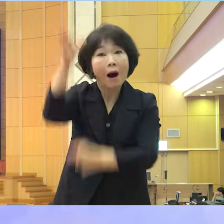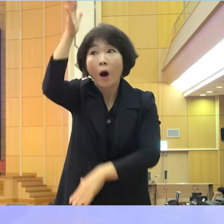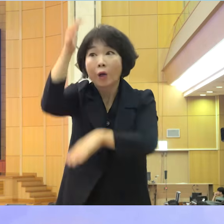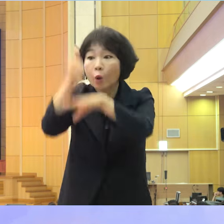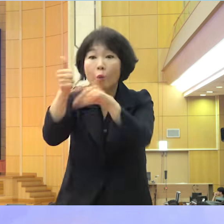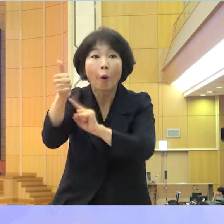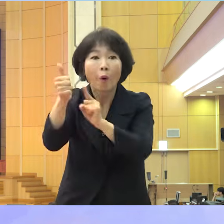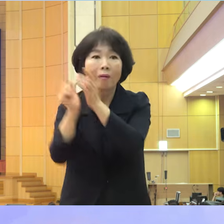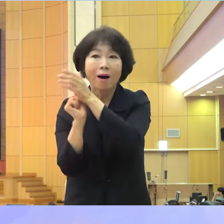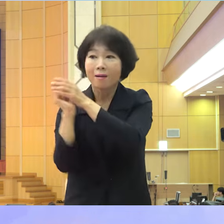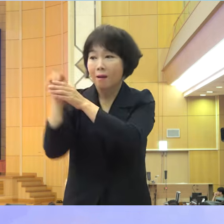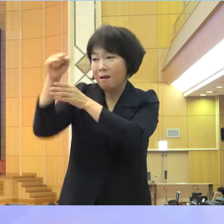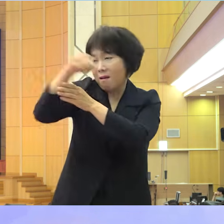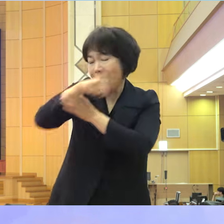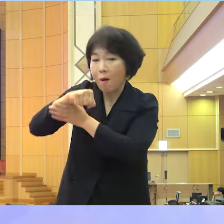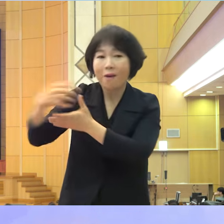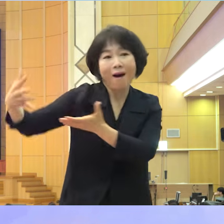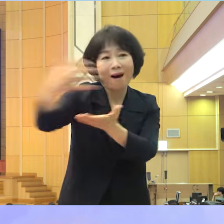열매를 맺지요.